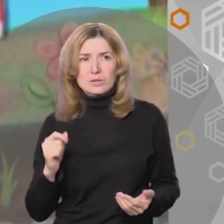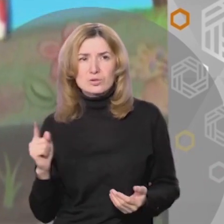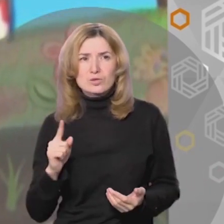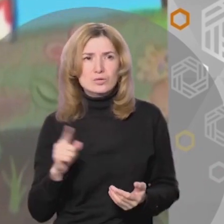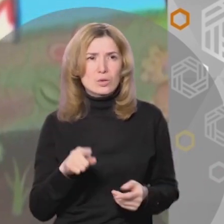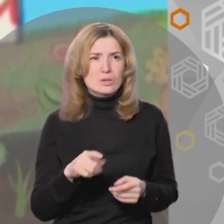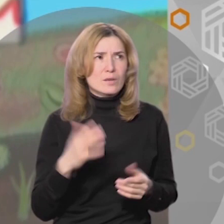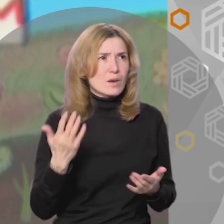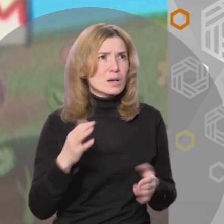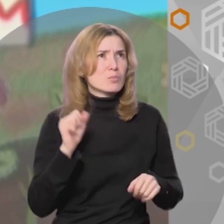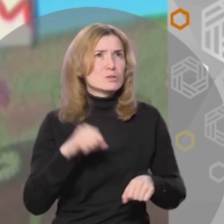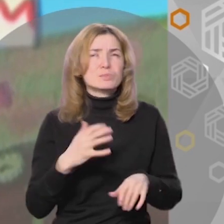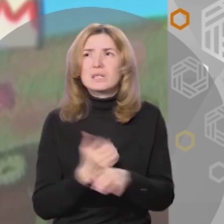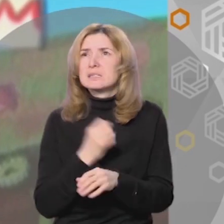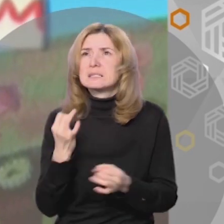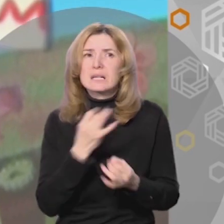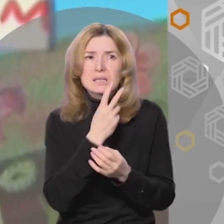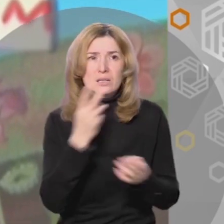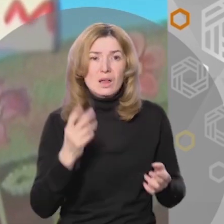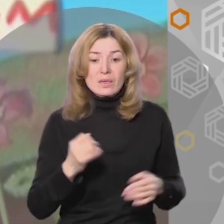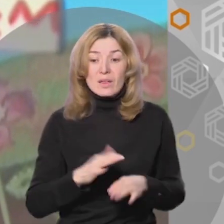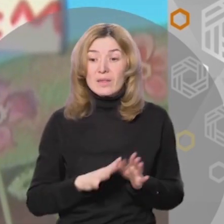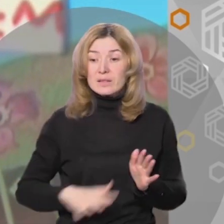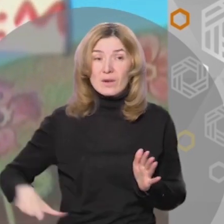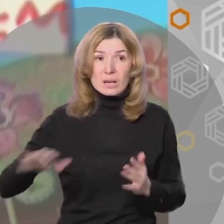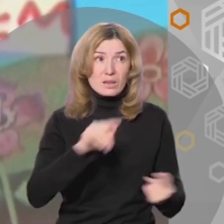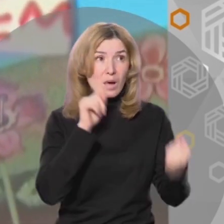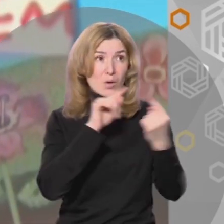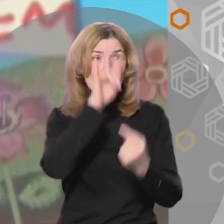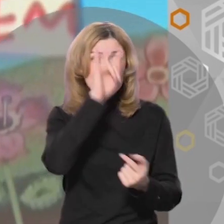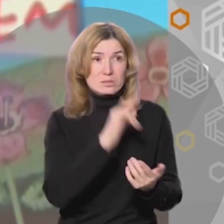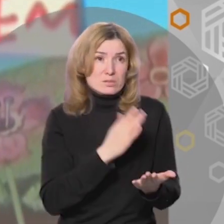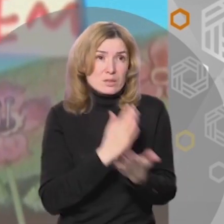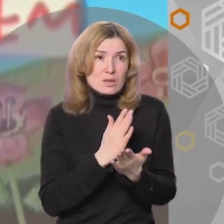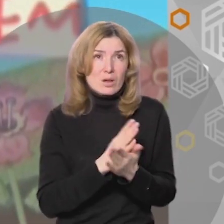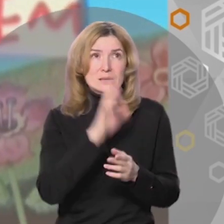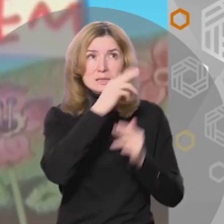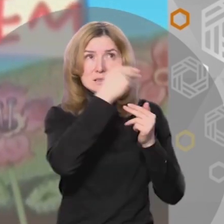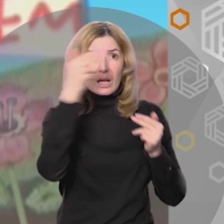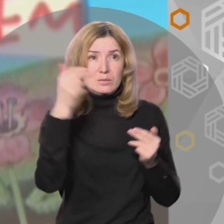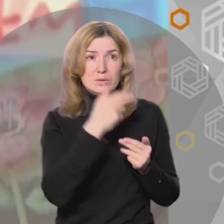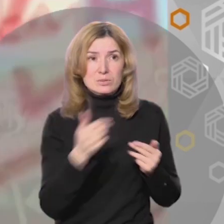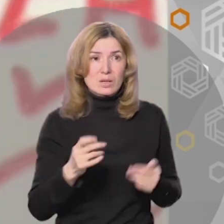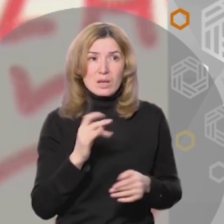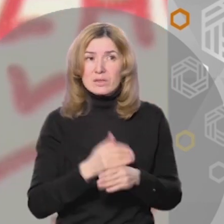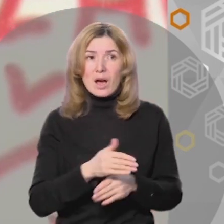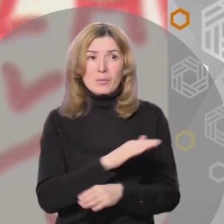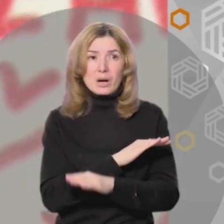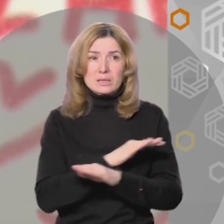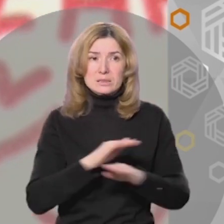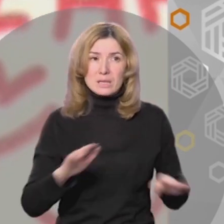Нюка-нюка, что там у нас интересненького? Во дворе прямо напротив окна стояла табличка с надписью.